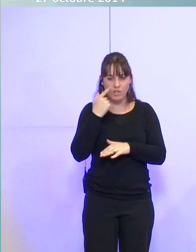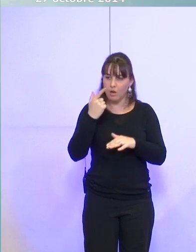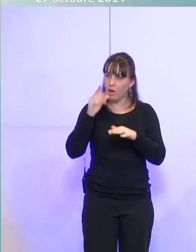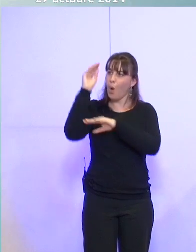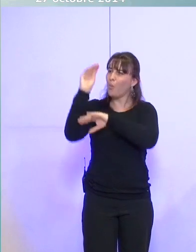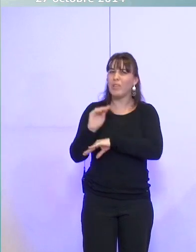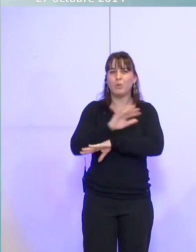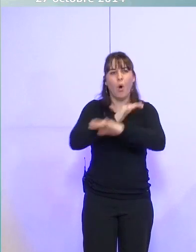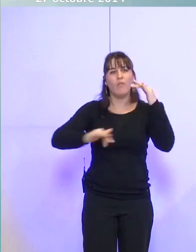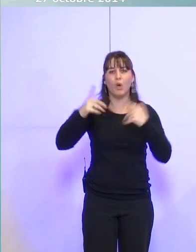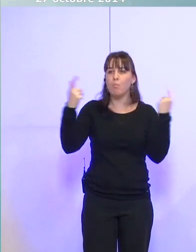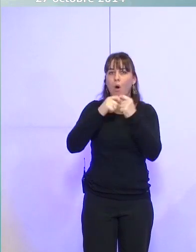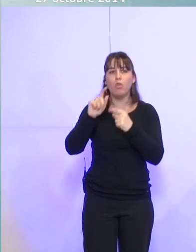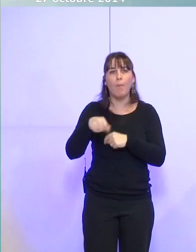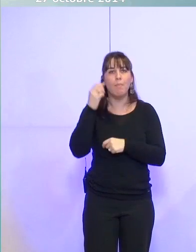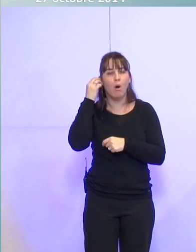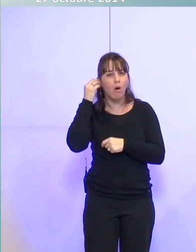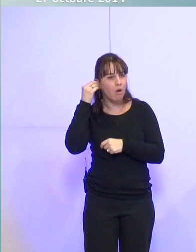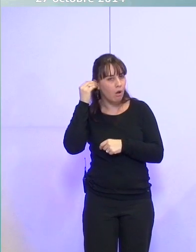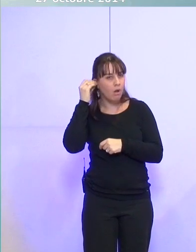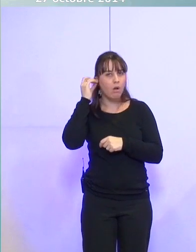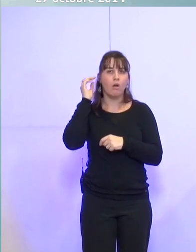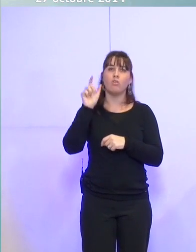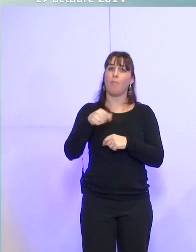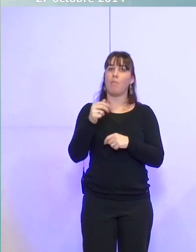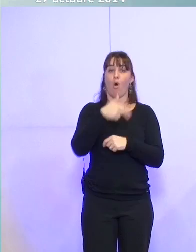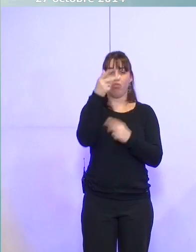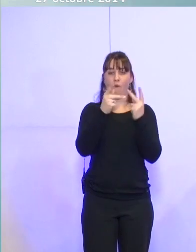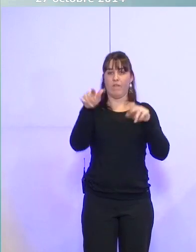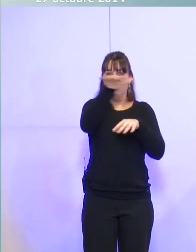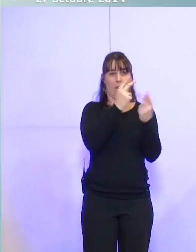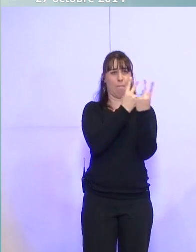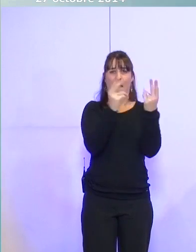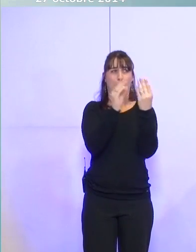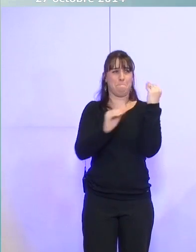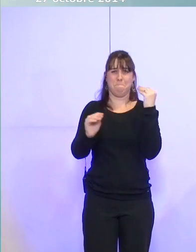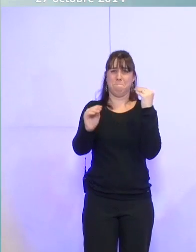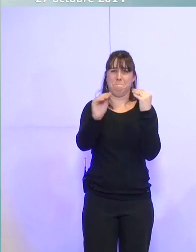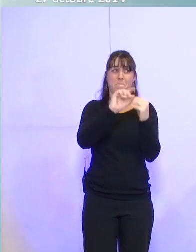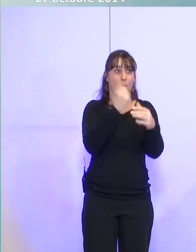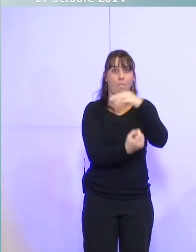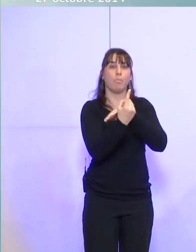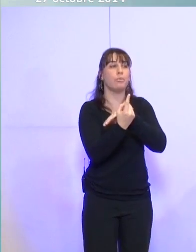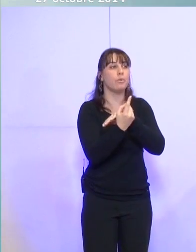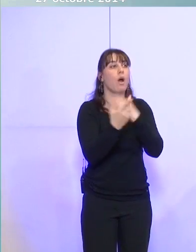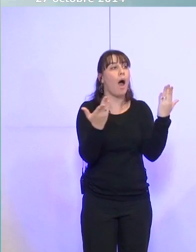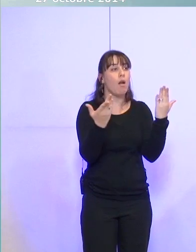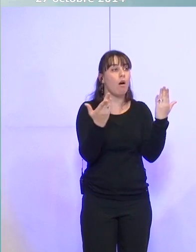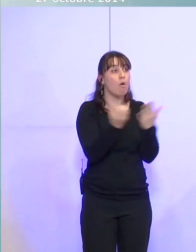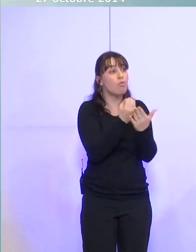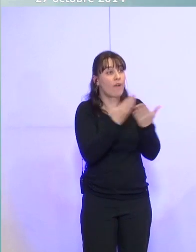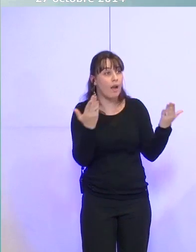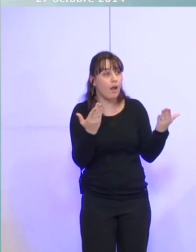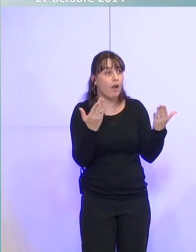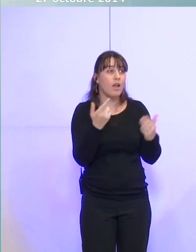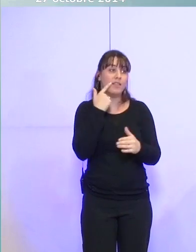l'environnement. Il devait nous permettre d'avoir un parc dans la partie nord de la ville qui en manque. Mais continuer à vous inspirer largement des concepts